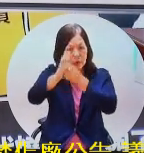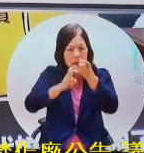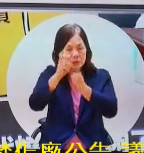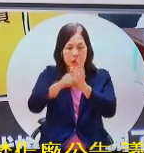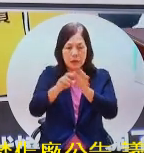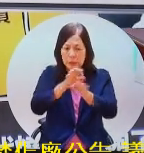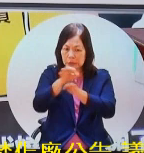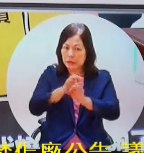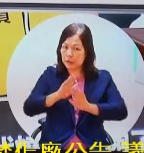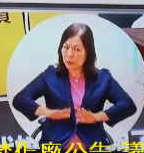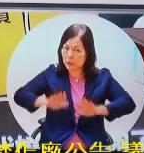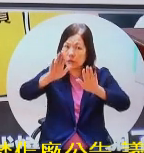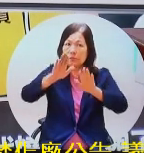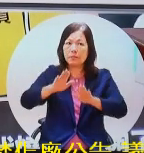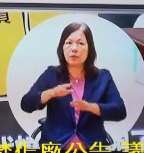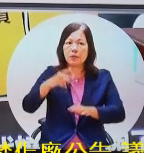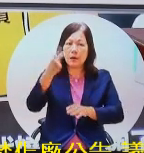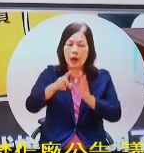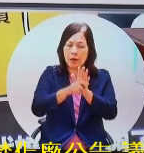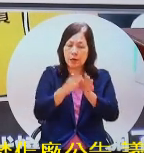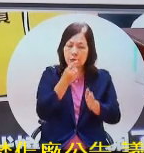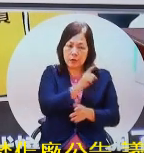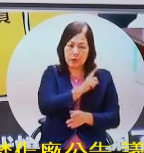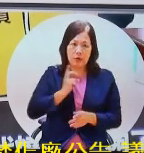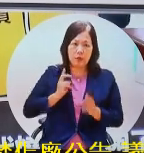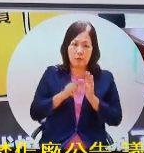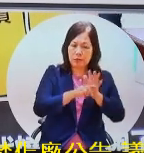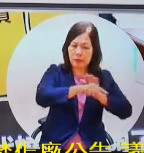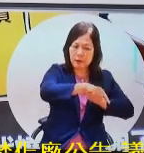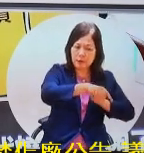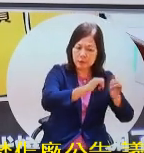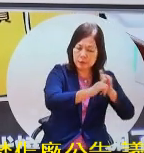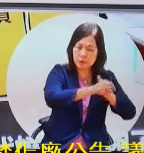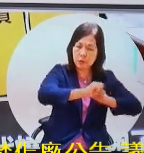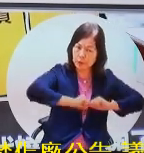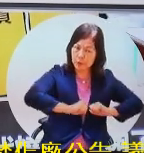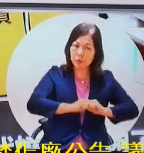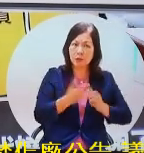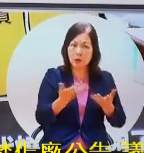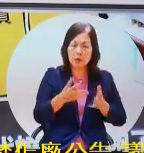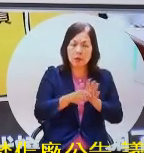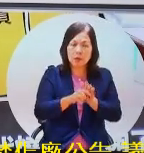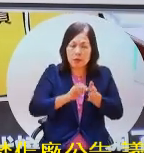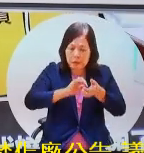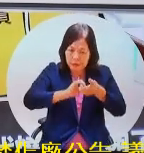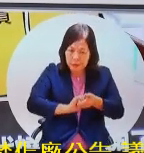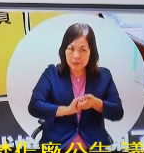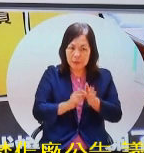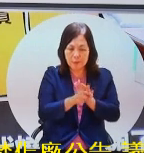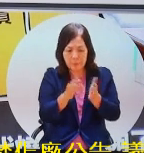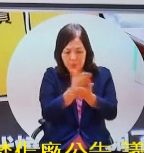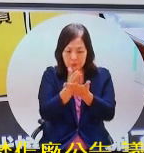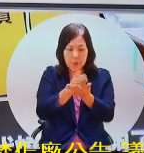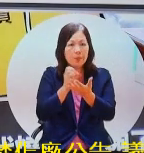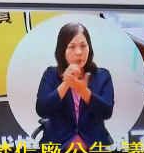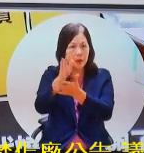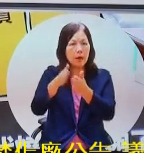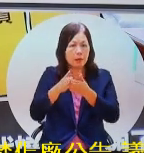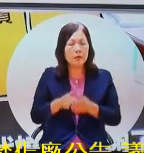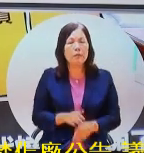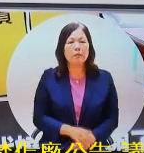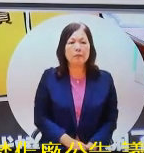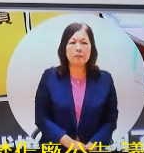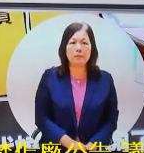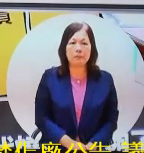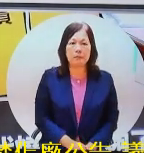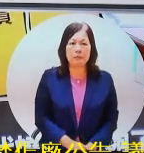展，还有兼顾市民朋友的健康问题，做一个正确一个评估报告。那